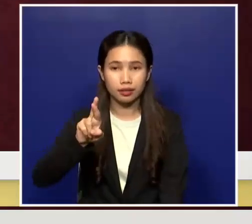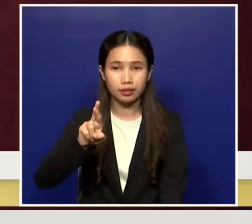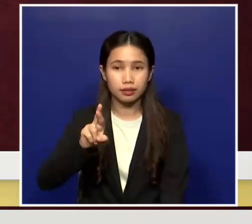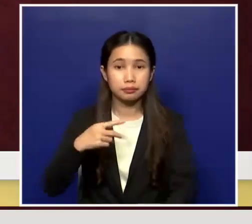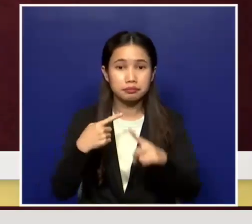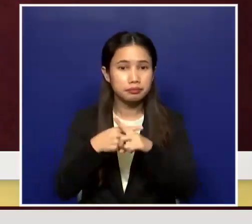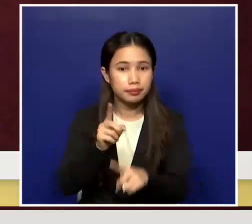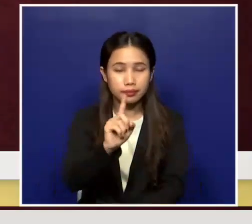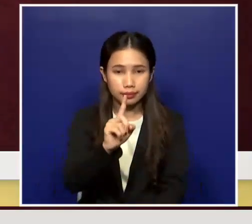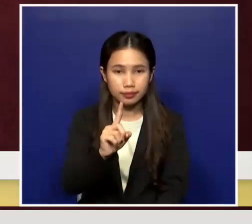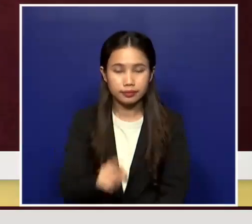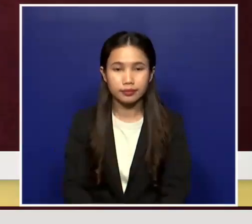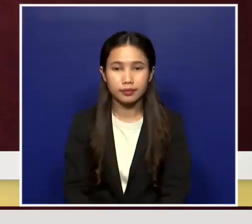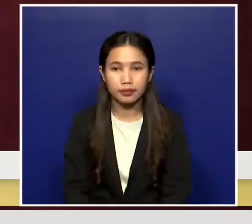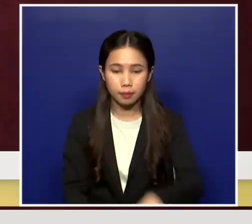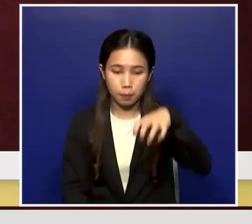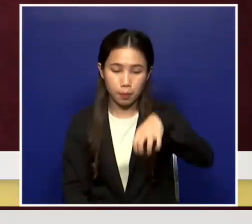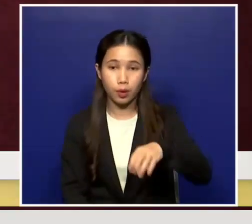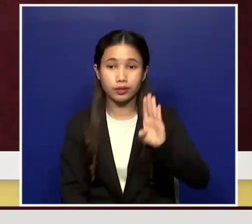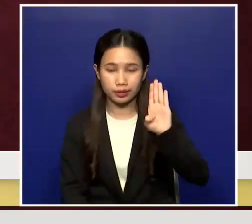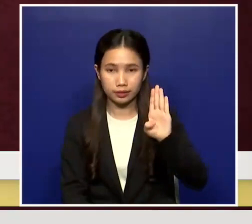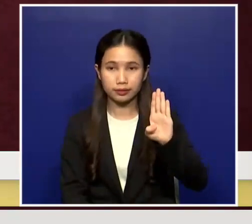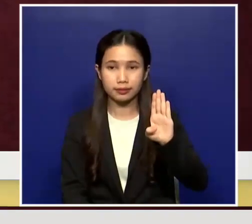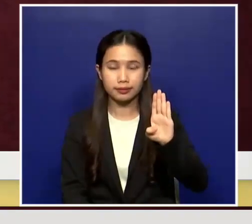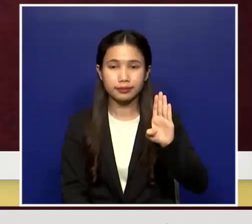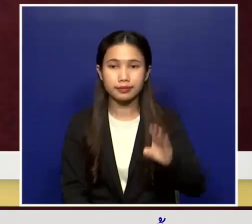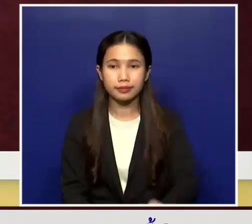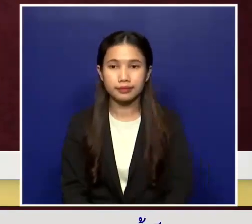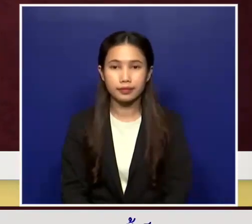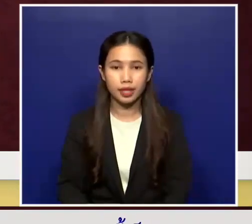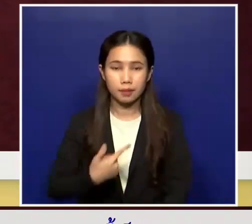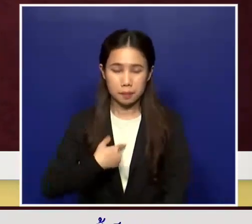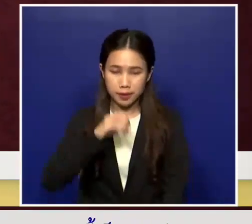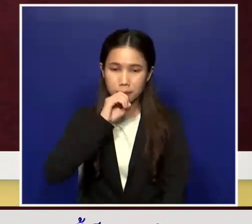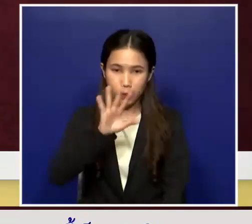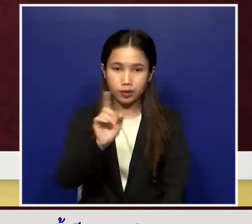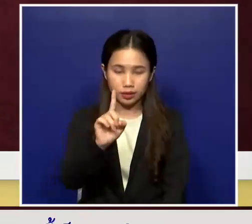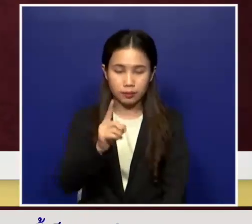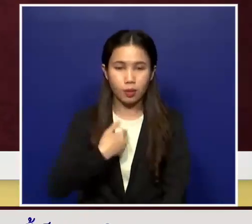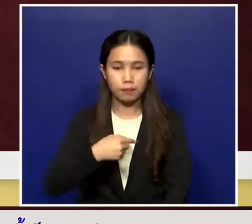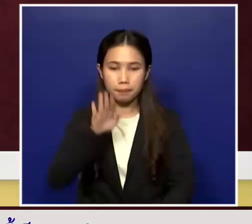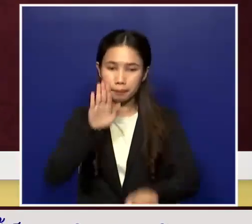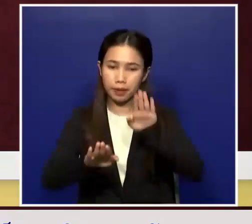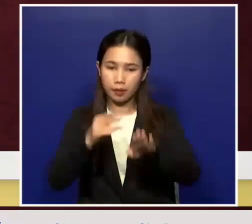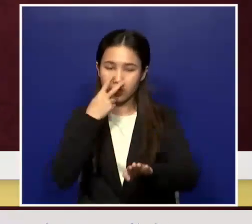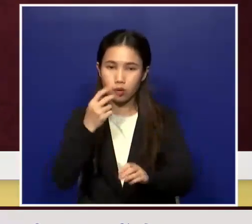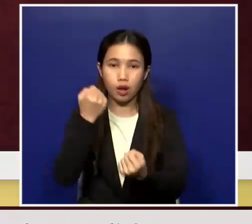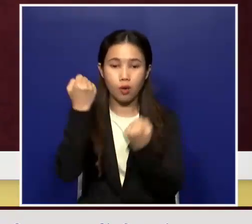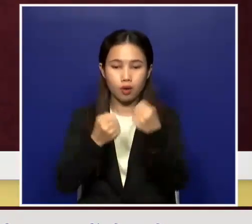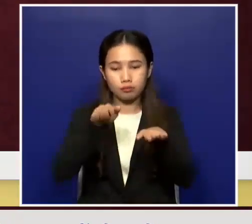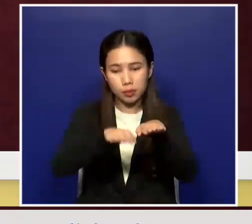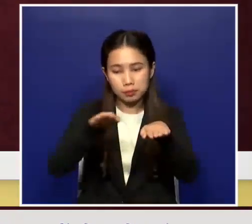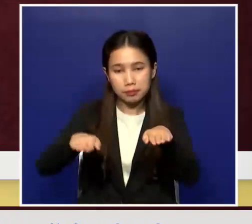ไงครับบริษัทนี่นะใช้บริษัทอะไรครับโอ้โหเดี๋ยวผมจะแฉให้ดูว่าพอเปรียบเทียบเห็นรถ3คันแล้วพี่น้องเป็นลม